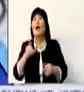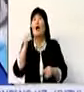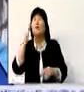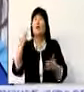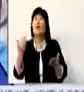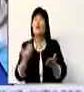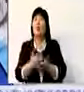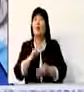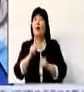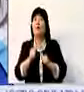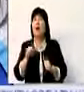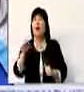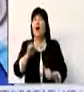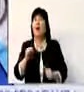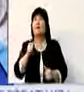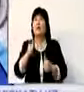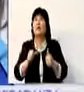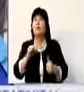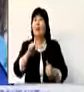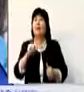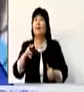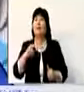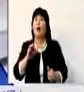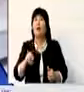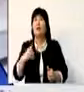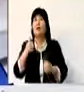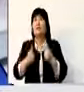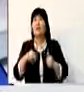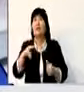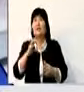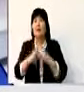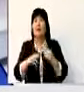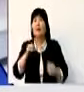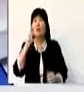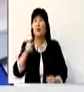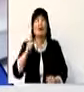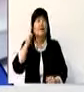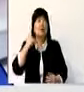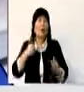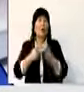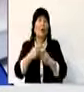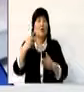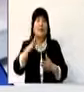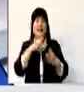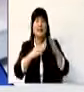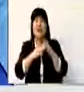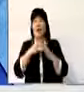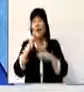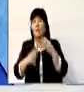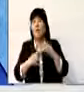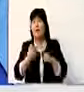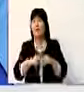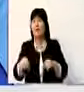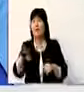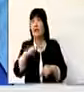новые старты в августе чемпионат азии в монголии и чемпионат мира в турции возрастной категории до 20 лет в октябре мировое первенство у